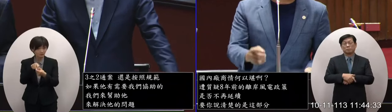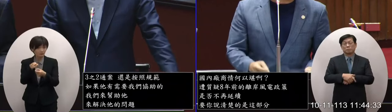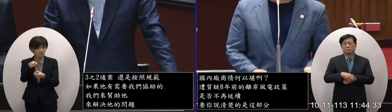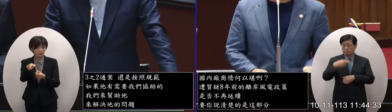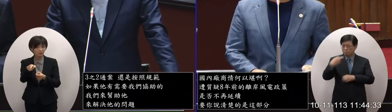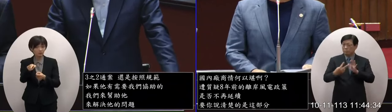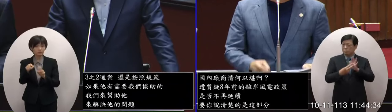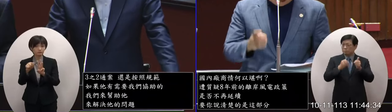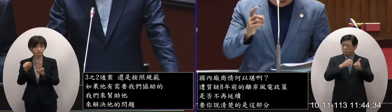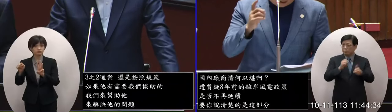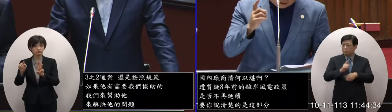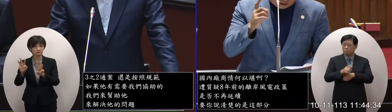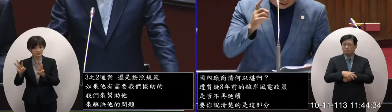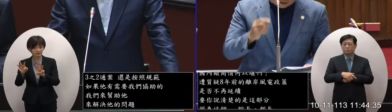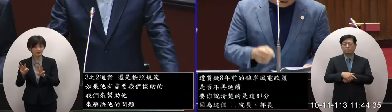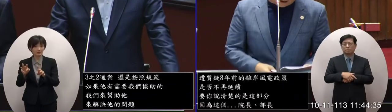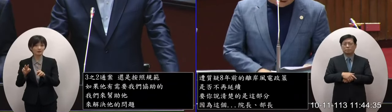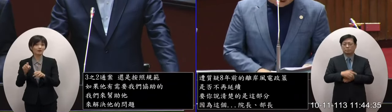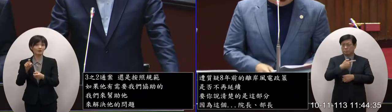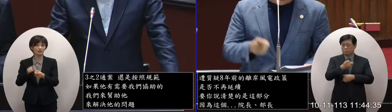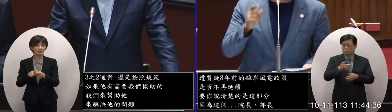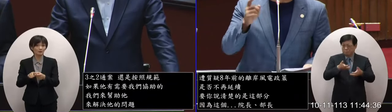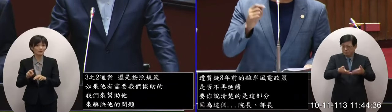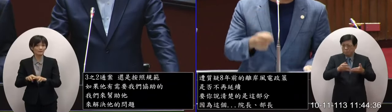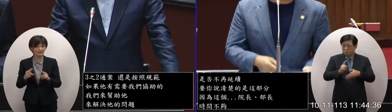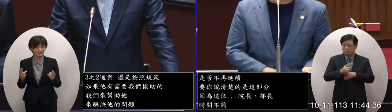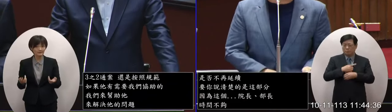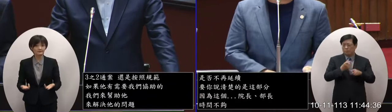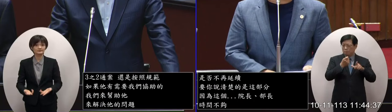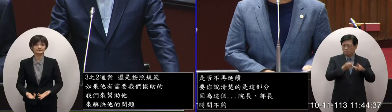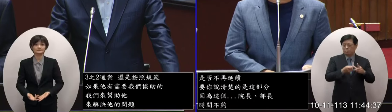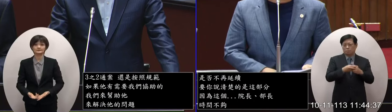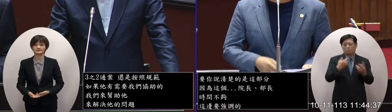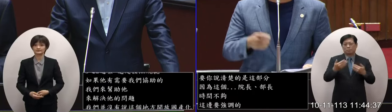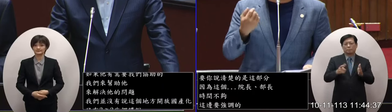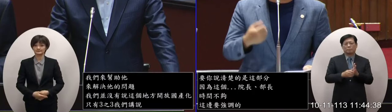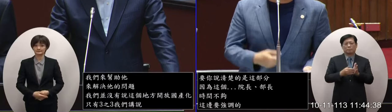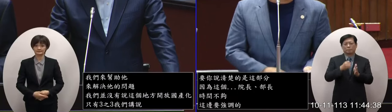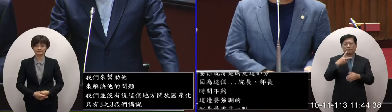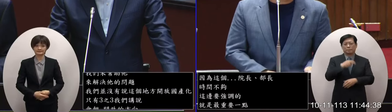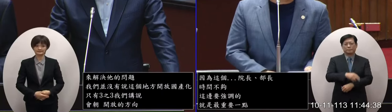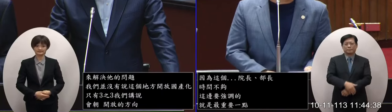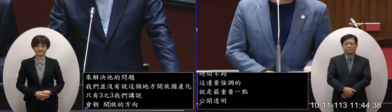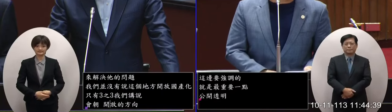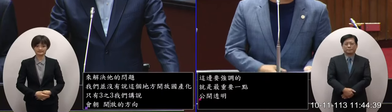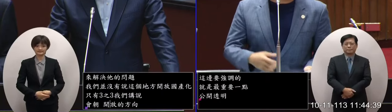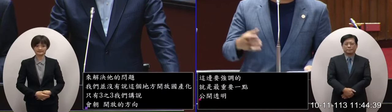边要强调的哈，要强调就是最重要的是一点，公开透明。